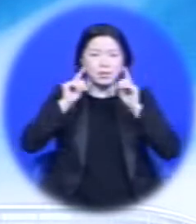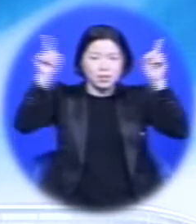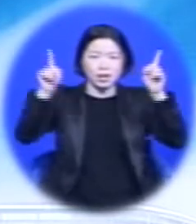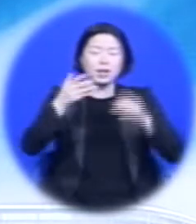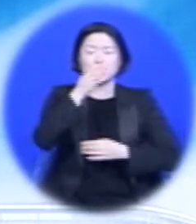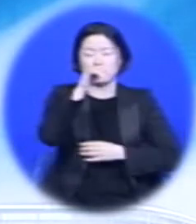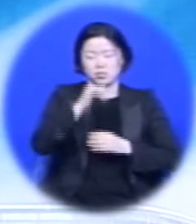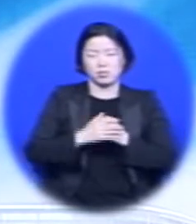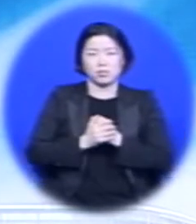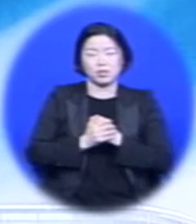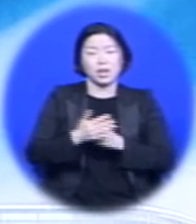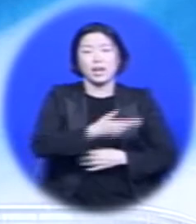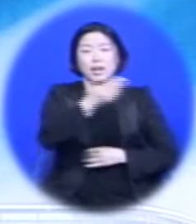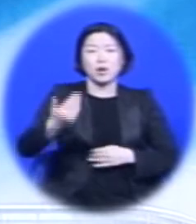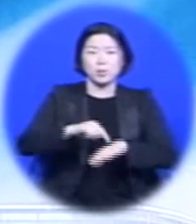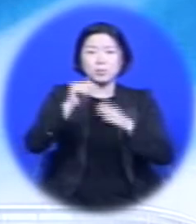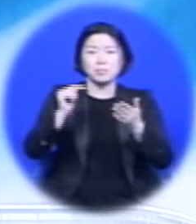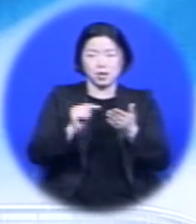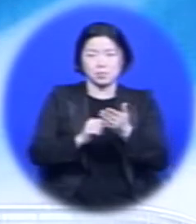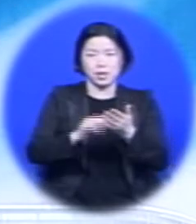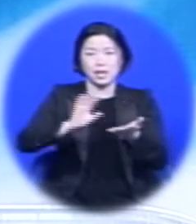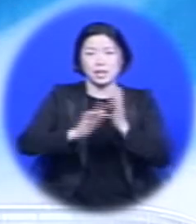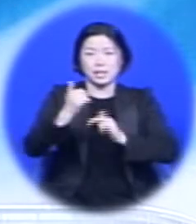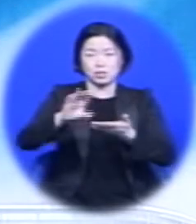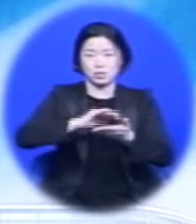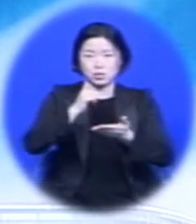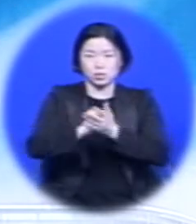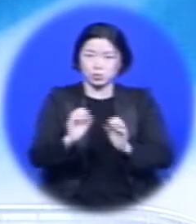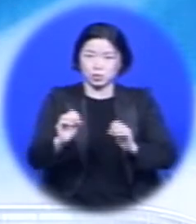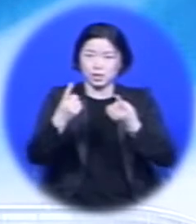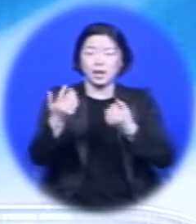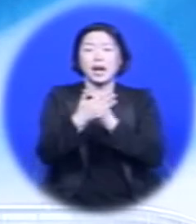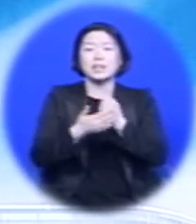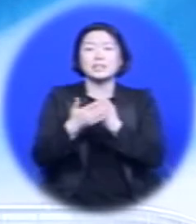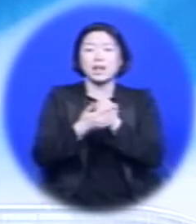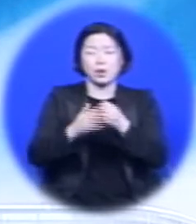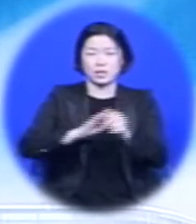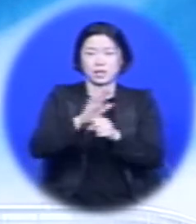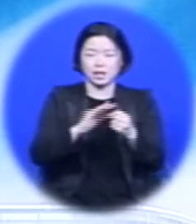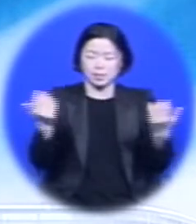여러분의 마음의 심령에 예수 그리스도로 인한 은혜와 사랑이